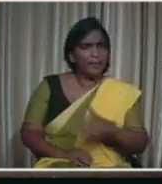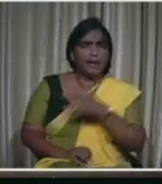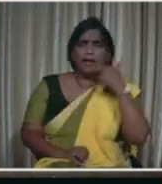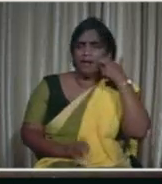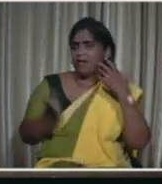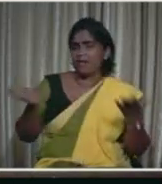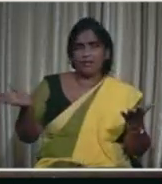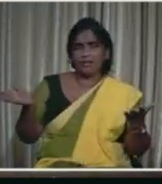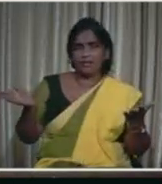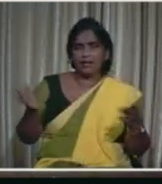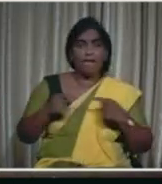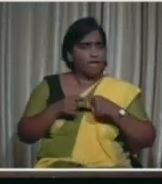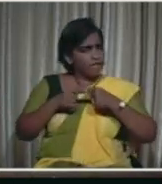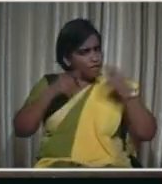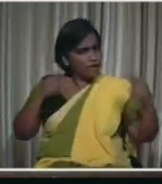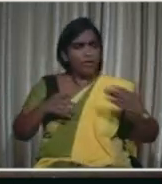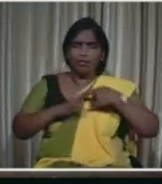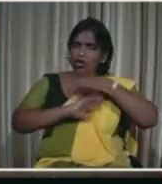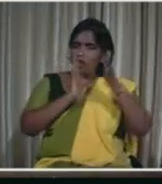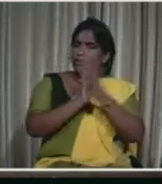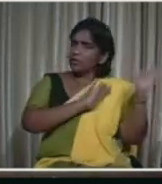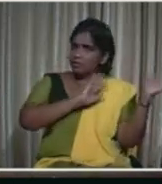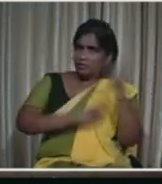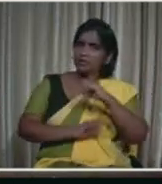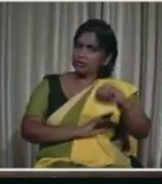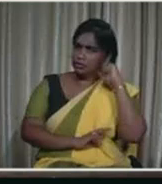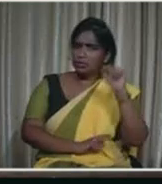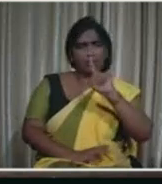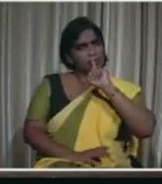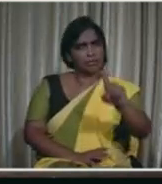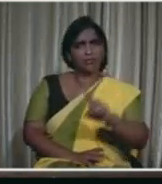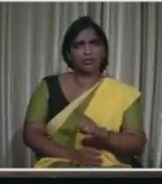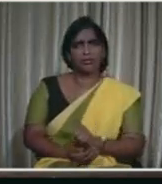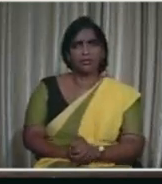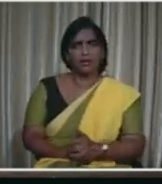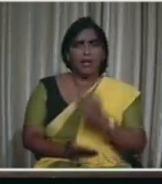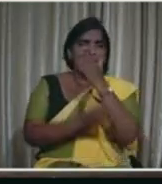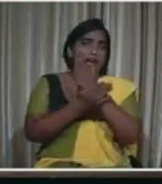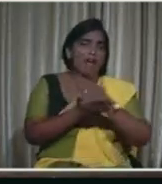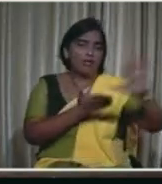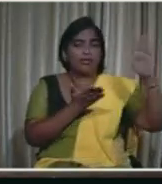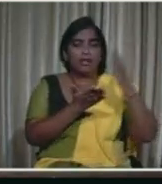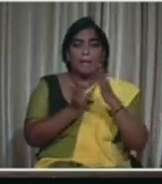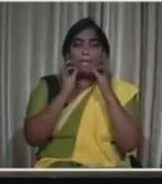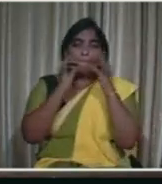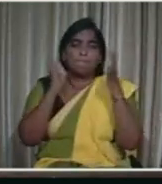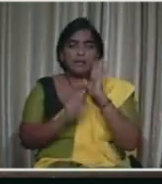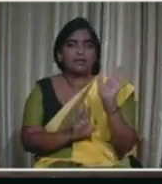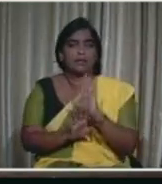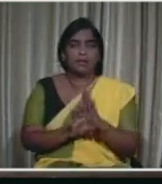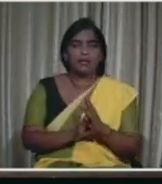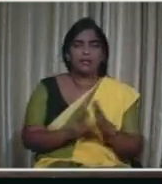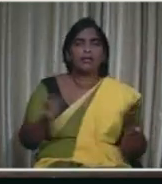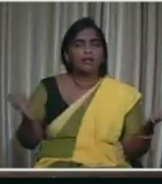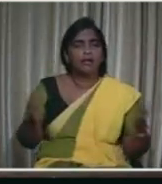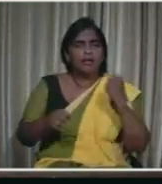atti. Viruddala muru atna viruddala konda kelindiyan hidigena hidapango. Kaellak epa, basil epa, Mahinda me